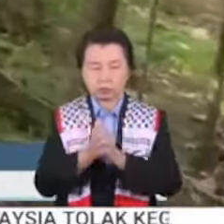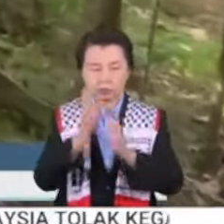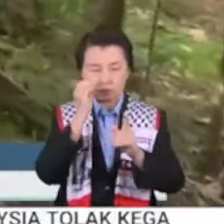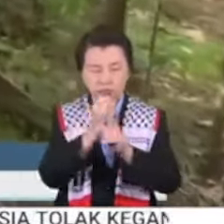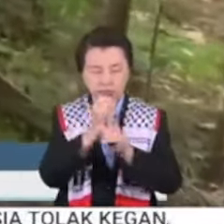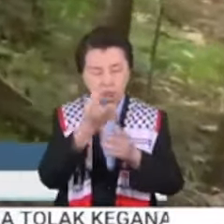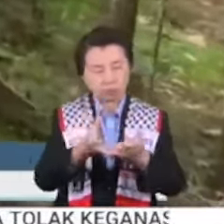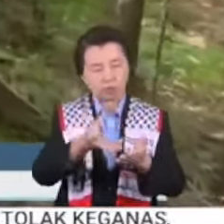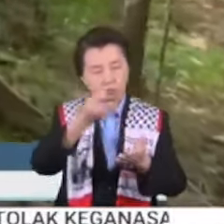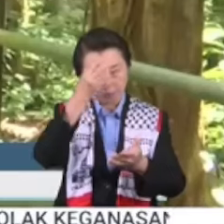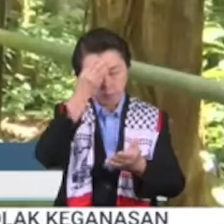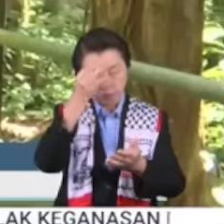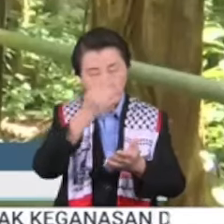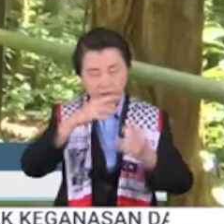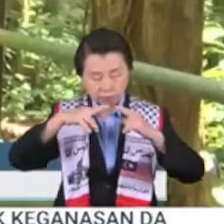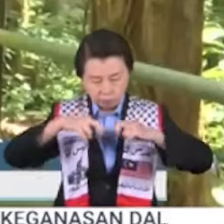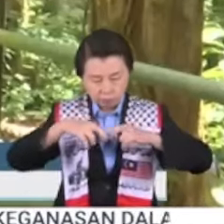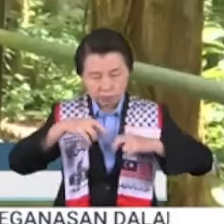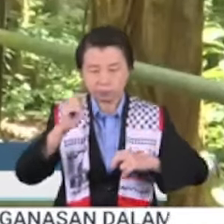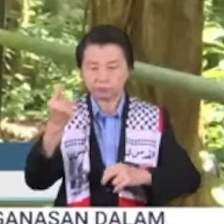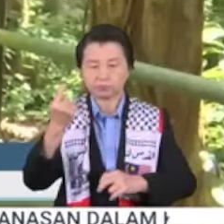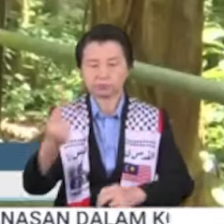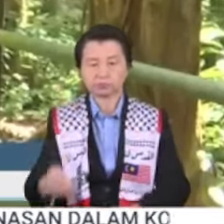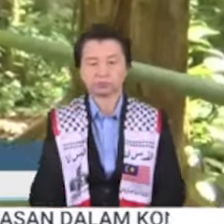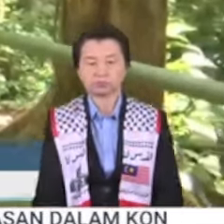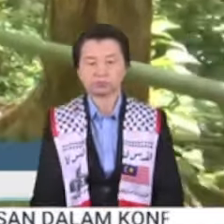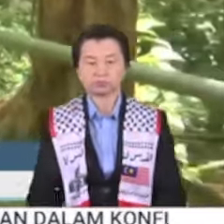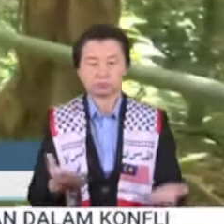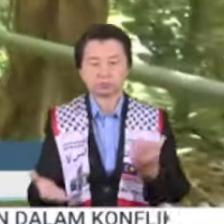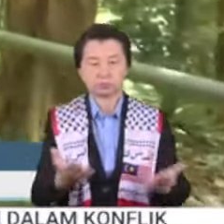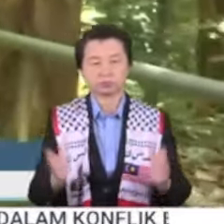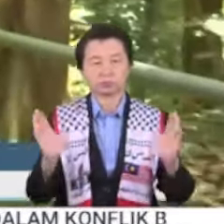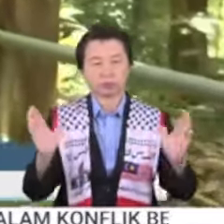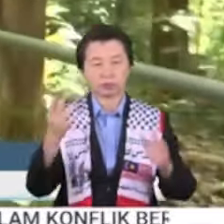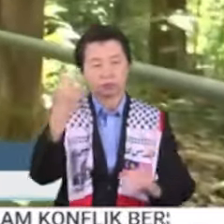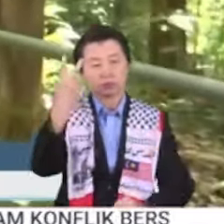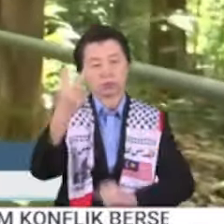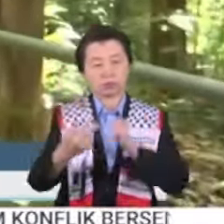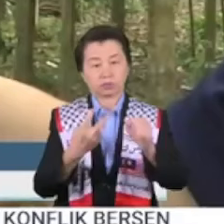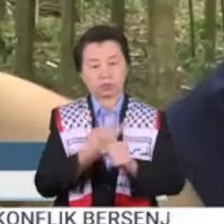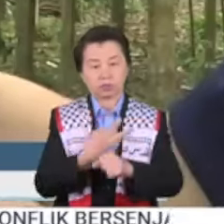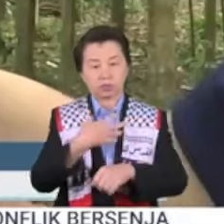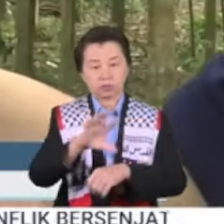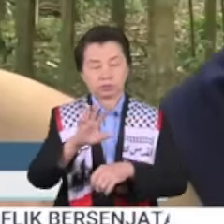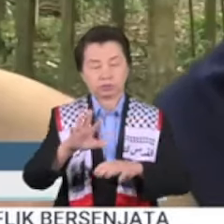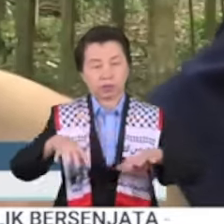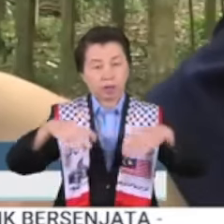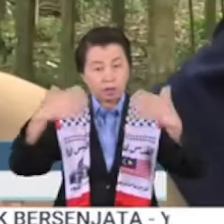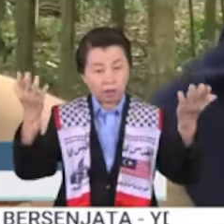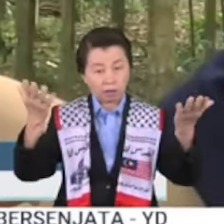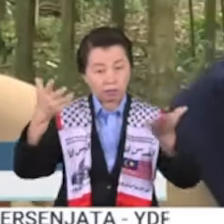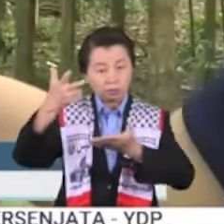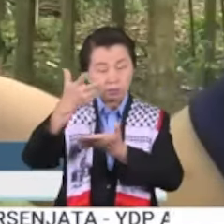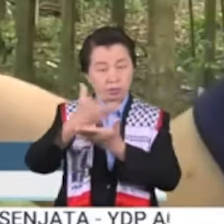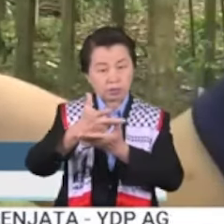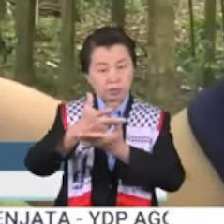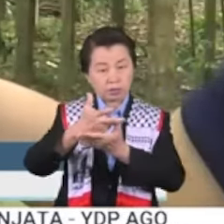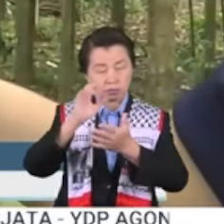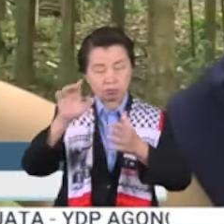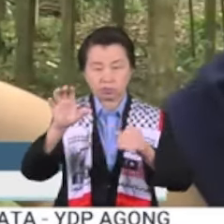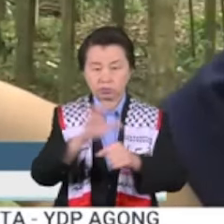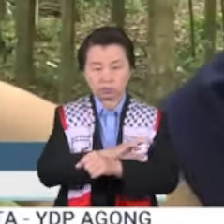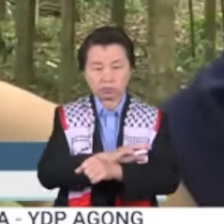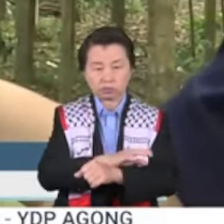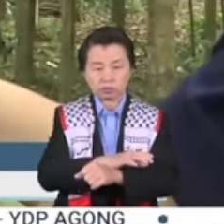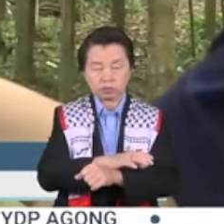tujuan pembelajaran dan penyelidikan. Mungkin dalam tempoh 2 tahun dari sekarang, selepas semua kemudahan kami rasakan